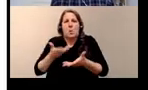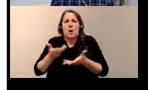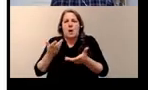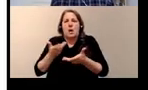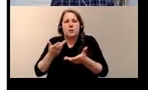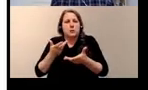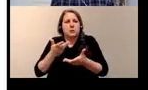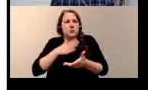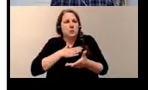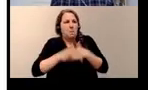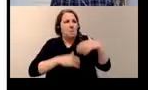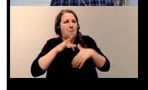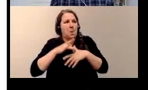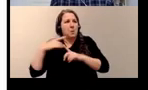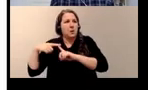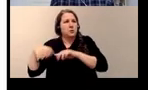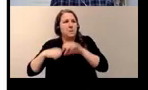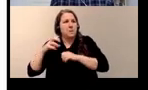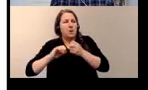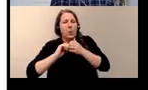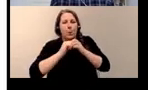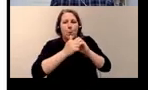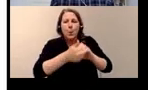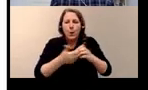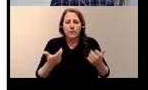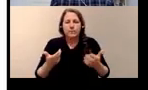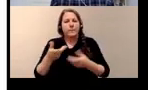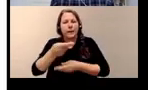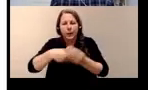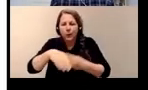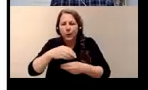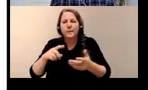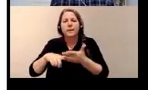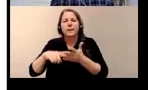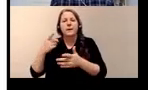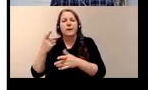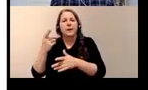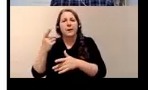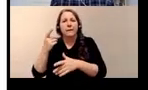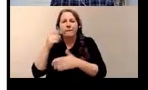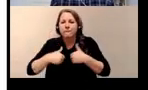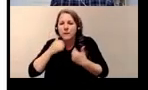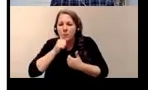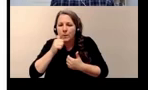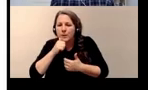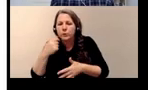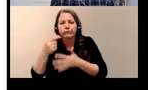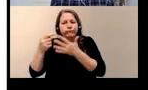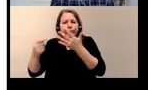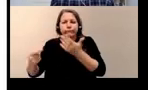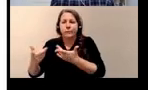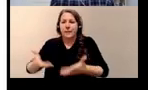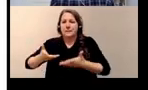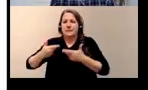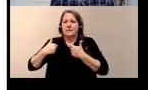transformer notre monde au travers des technologies numériques, dans la sphère économique, mais aussi dans la sphère quotidienne. Et puis d'un autre côté, hein,